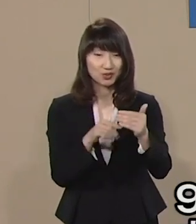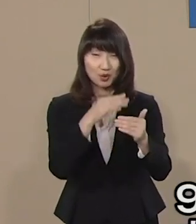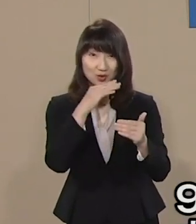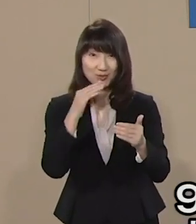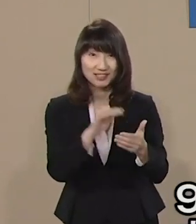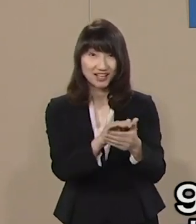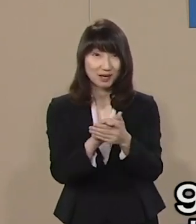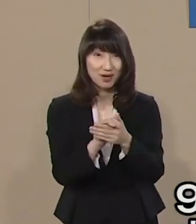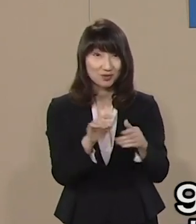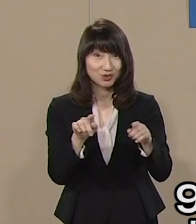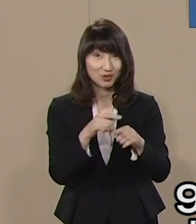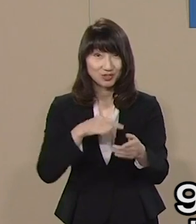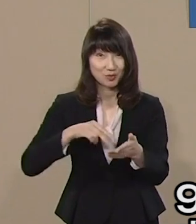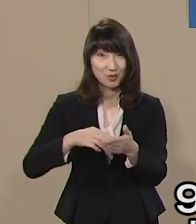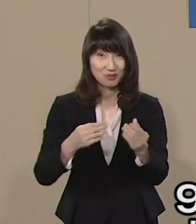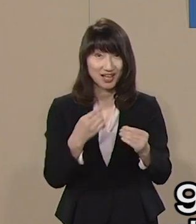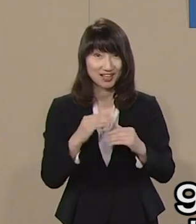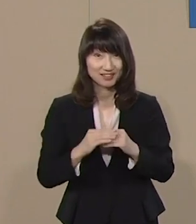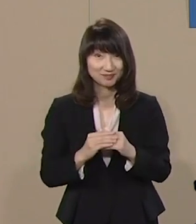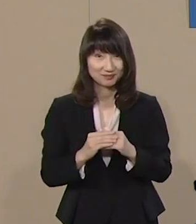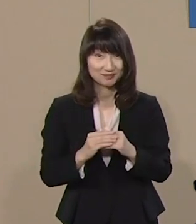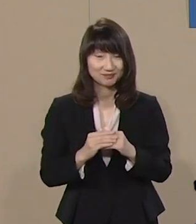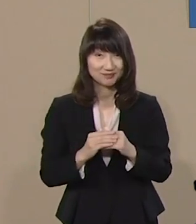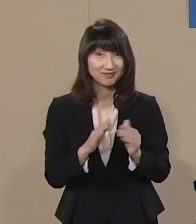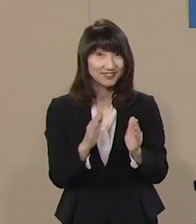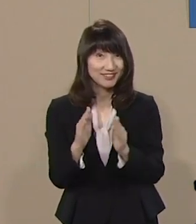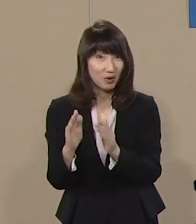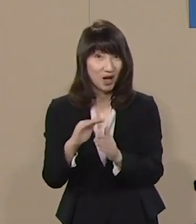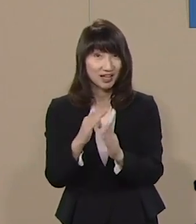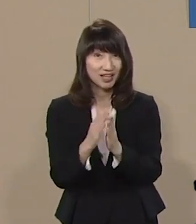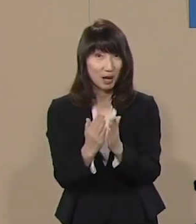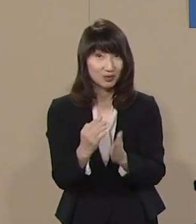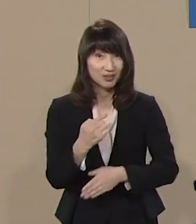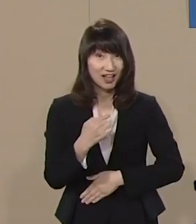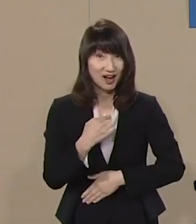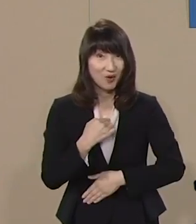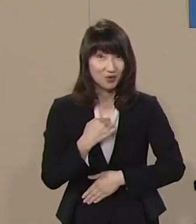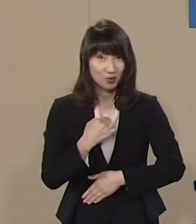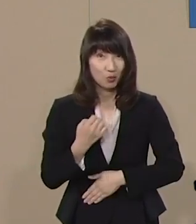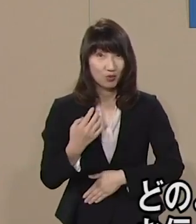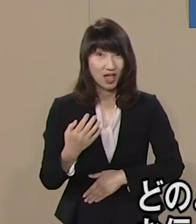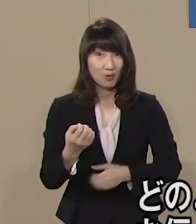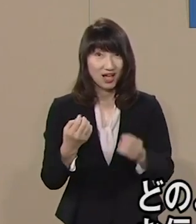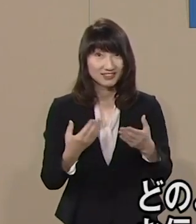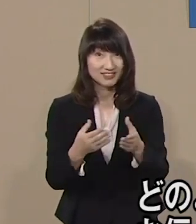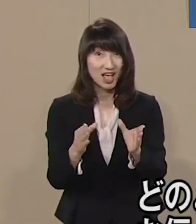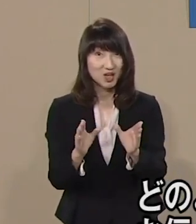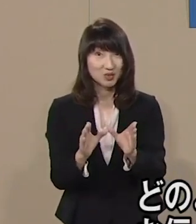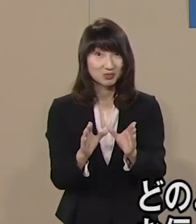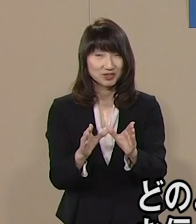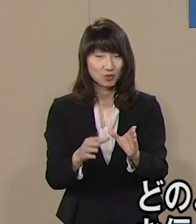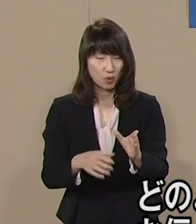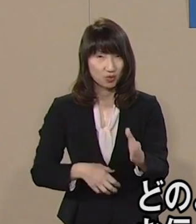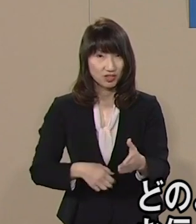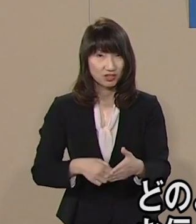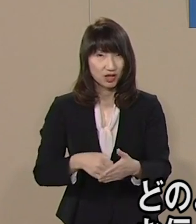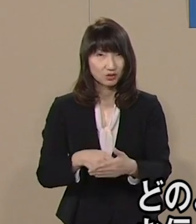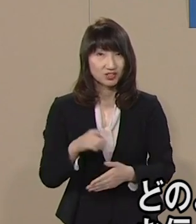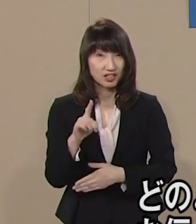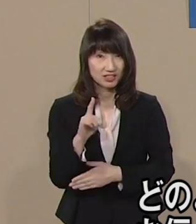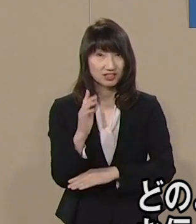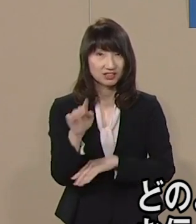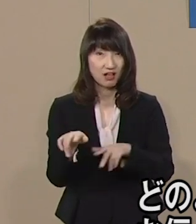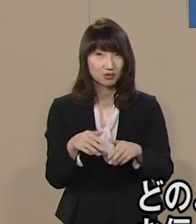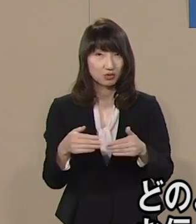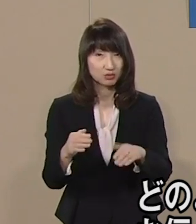素晴らしい仲間たちと立候補していますでは山本太郎率いる例は新選組どのような決意で政治に挑んで